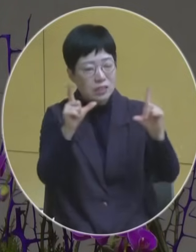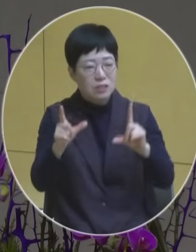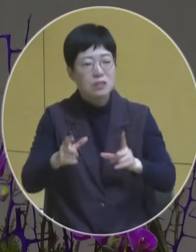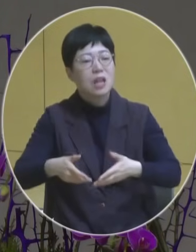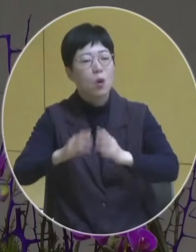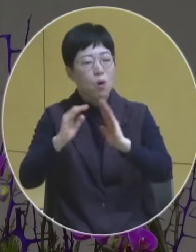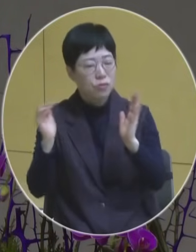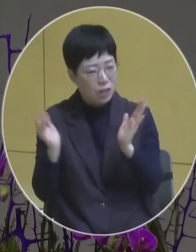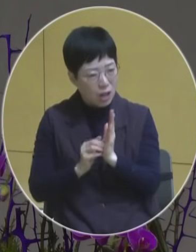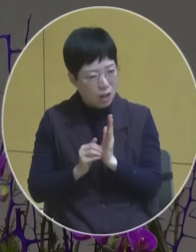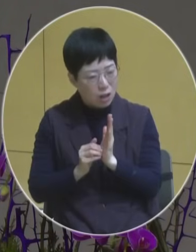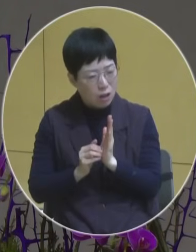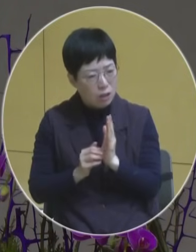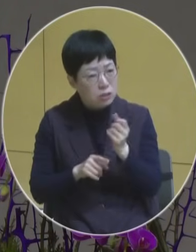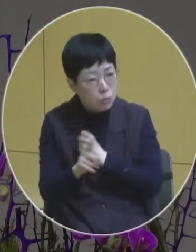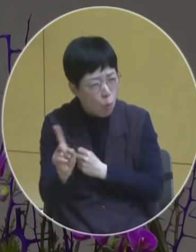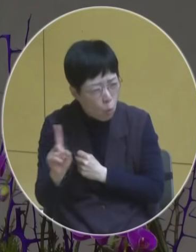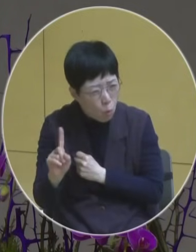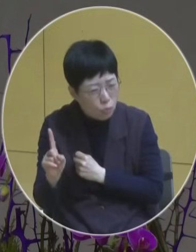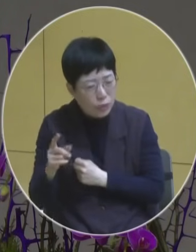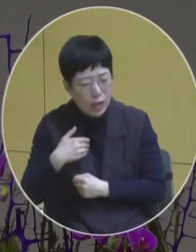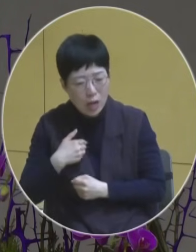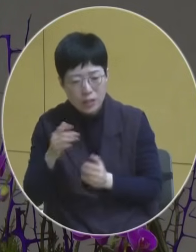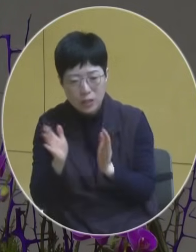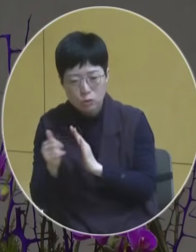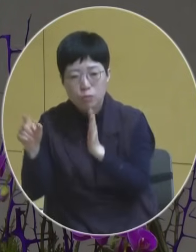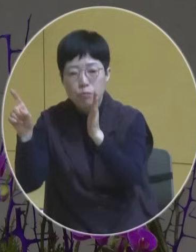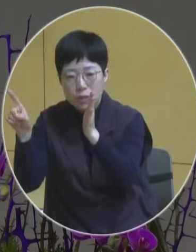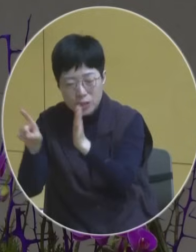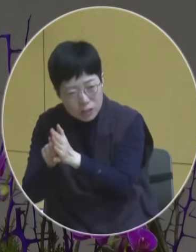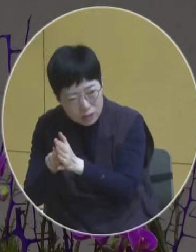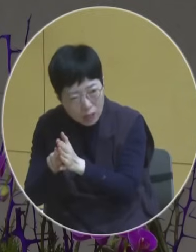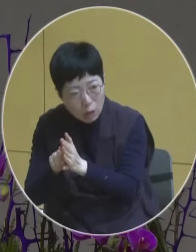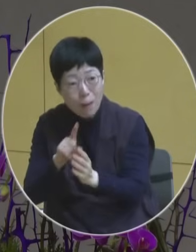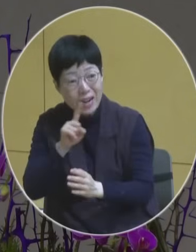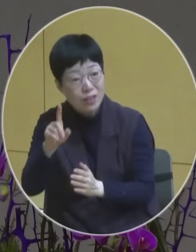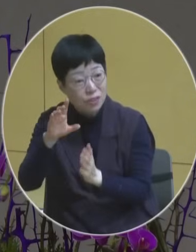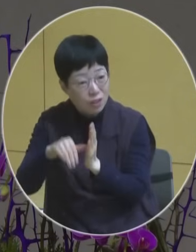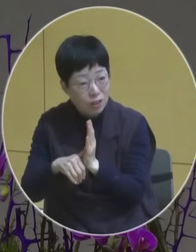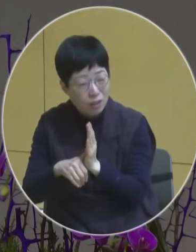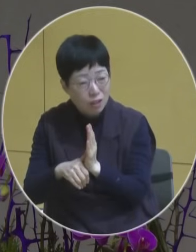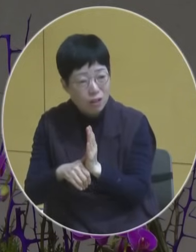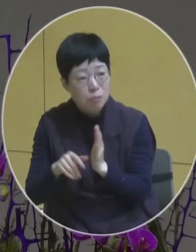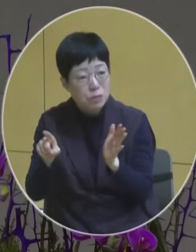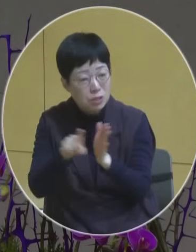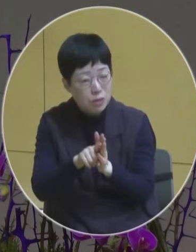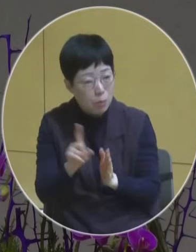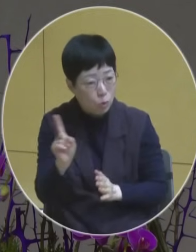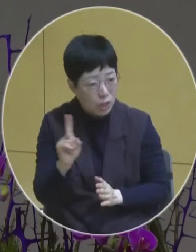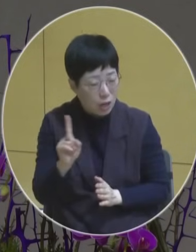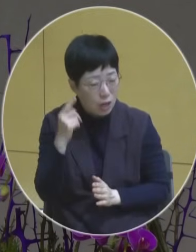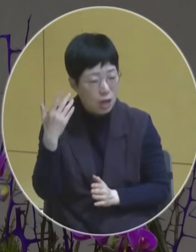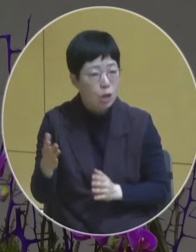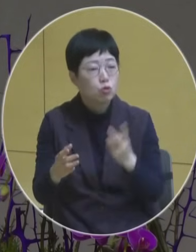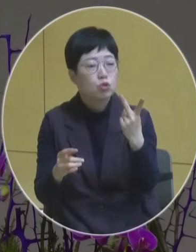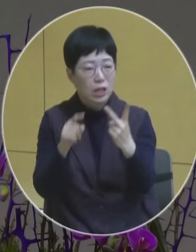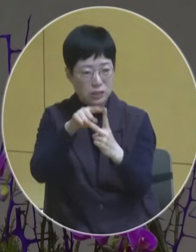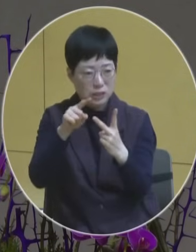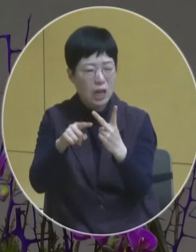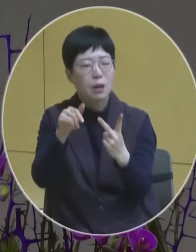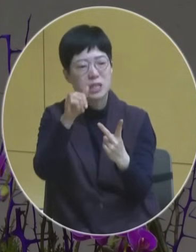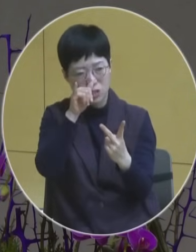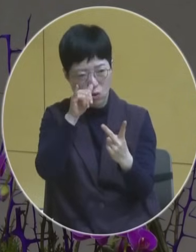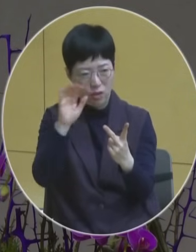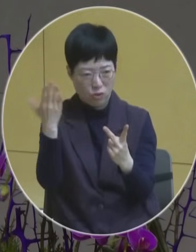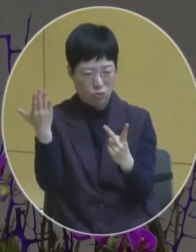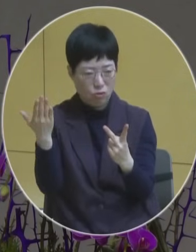세웠다. 이 뜻은 뭐냐면 우리가 예수를 믿는다고 할 때에 우리가 믿음이라는 것은 두 가지 전제가